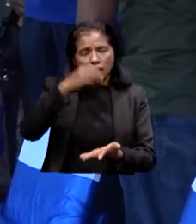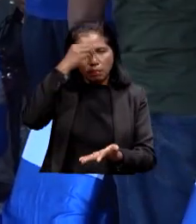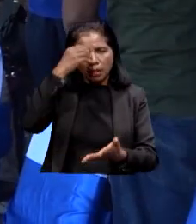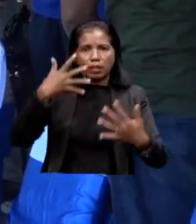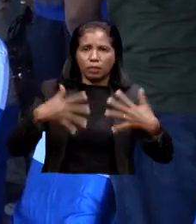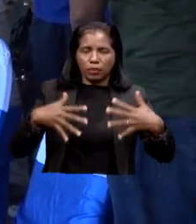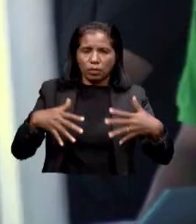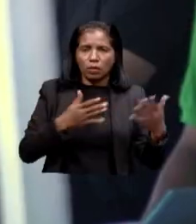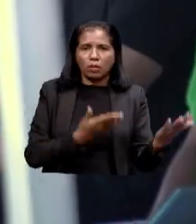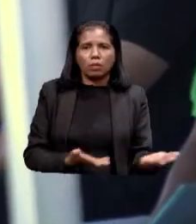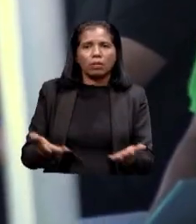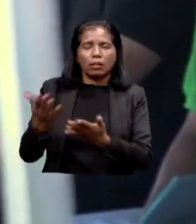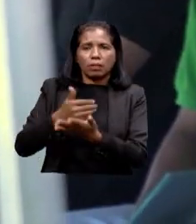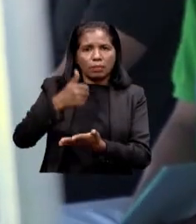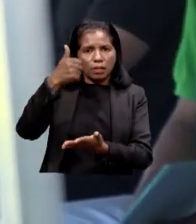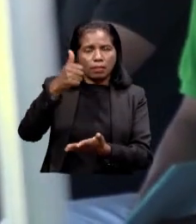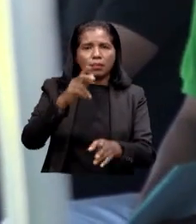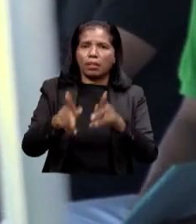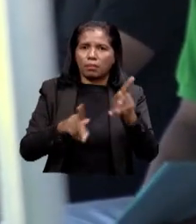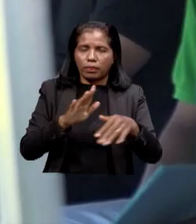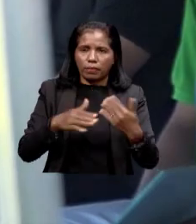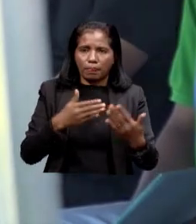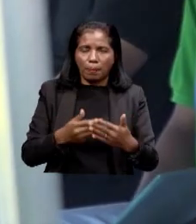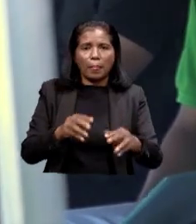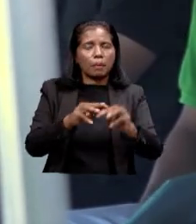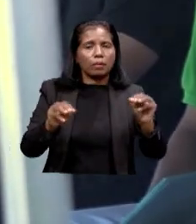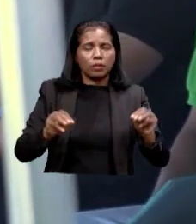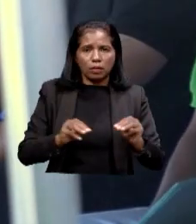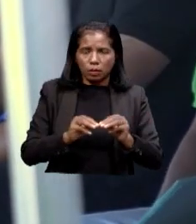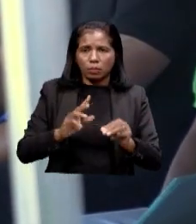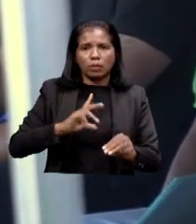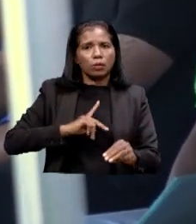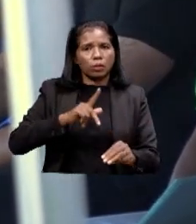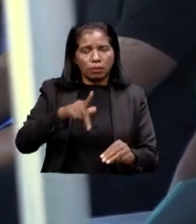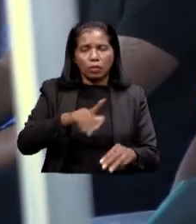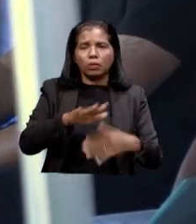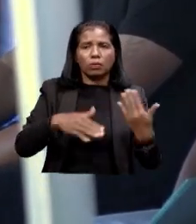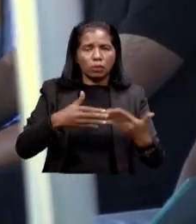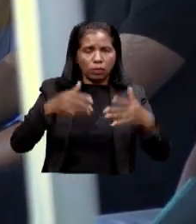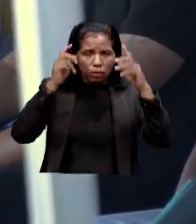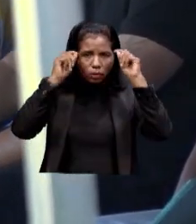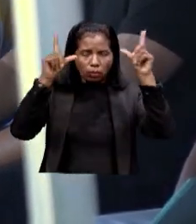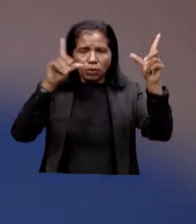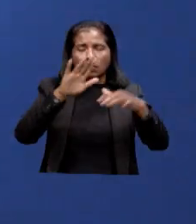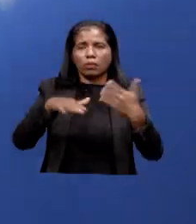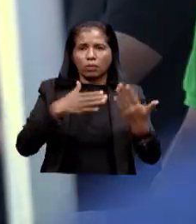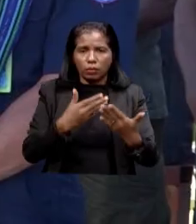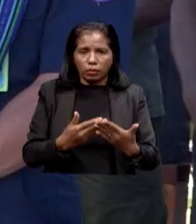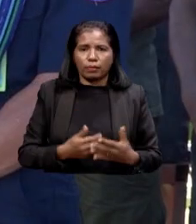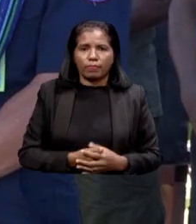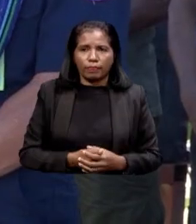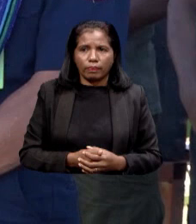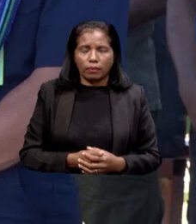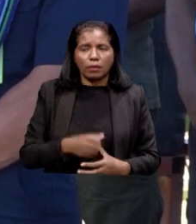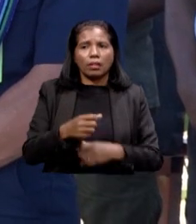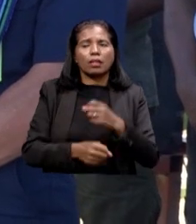lori vitoria ba povu. Munisipu loten domai, timor domai. Tinan